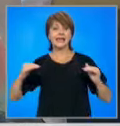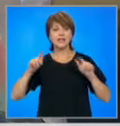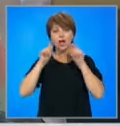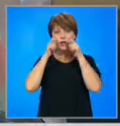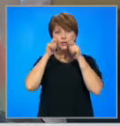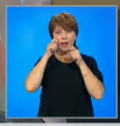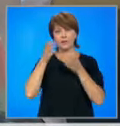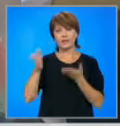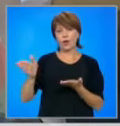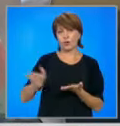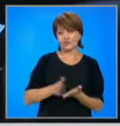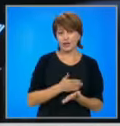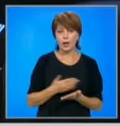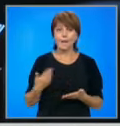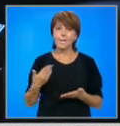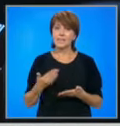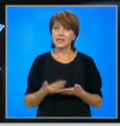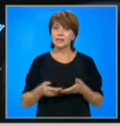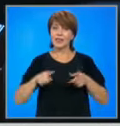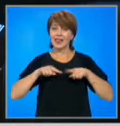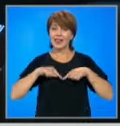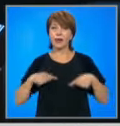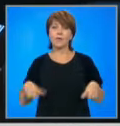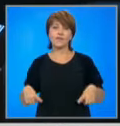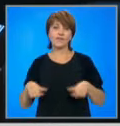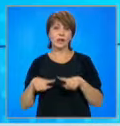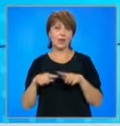Емануела е отхвърлена. Предстои дело във Върховния съд.